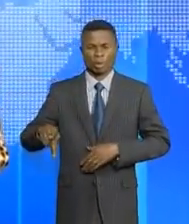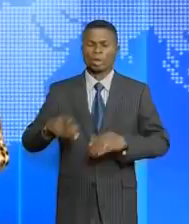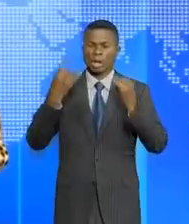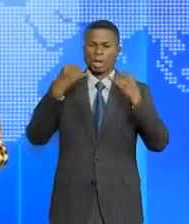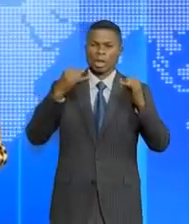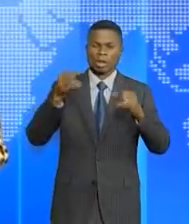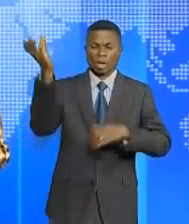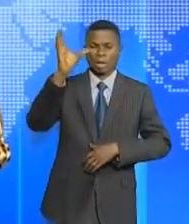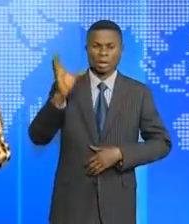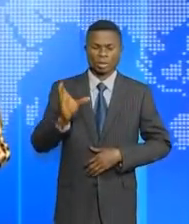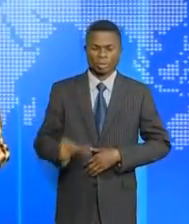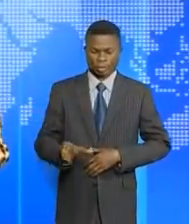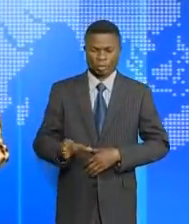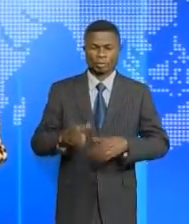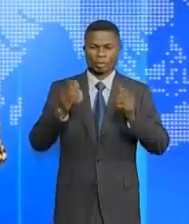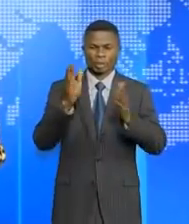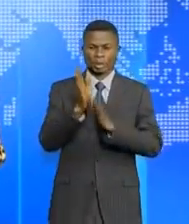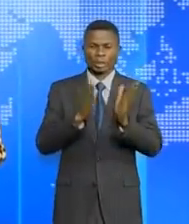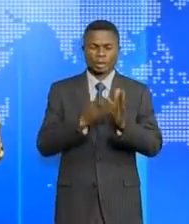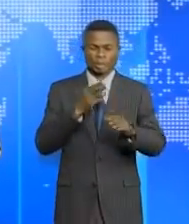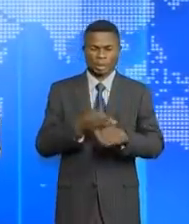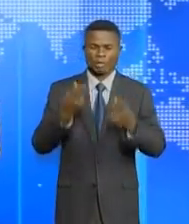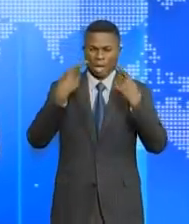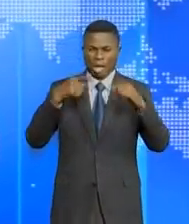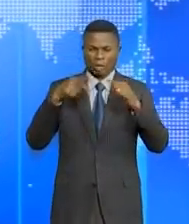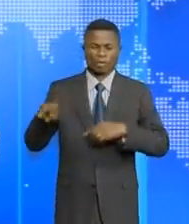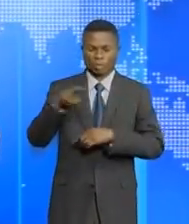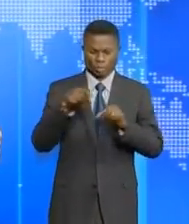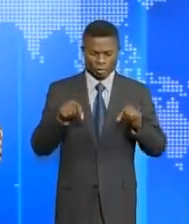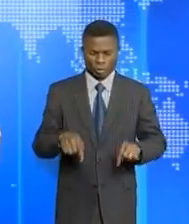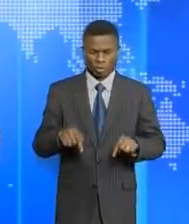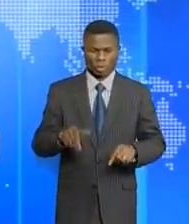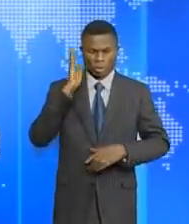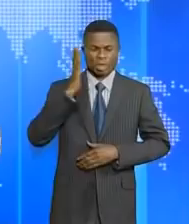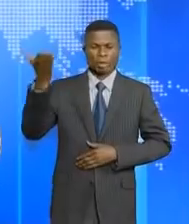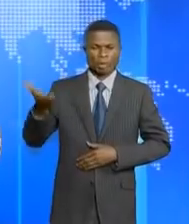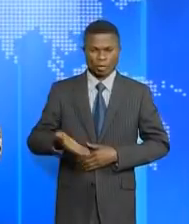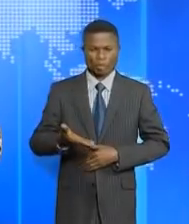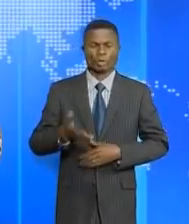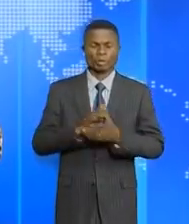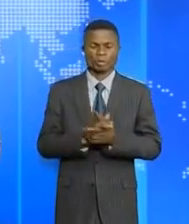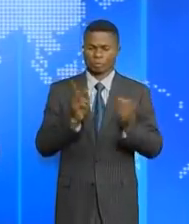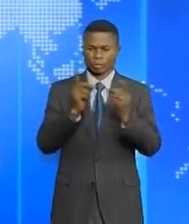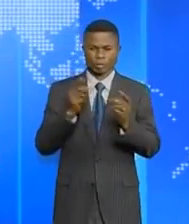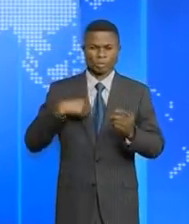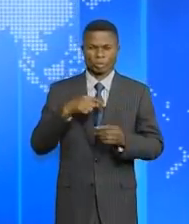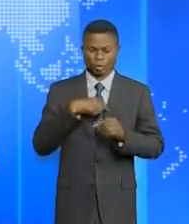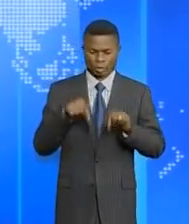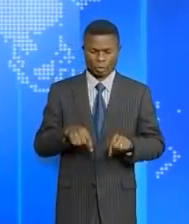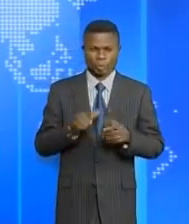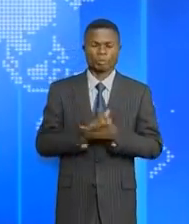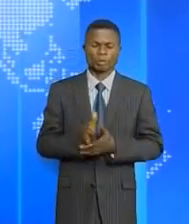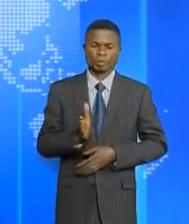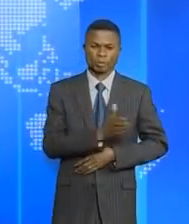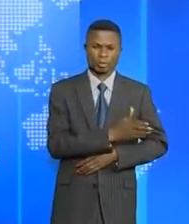le Congo profond. C'est dans ces 19h que nous avons le plaisir de vous présenter. Soyez les bienvenus. Si vous nous rejoignez. Il y